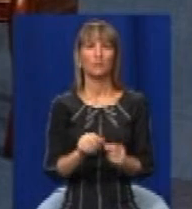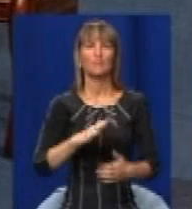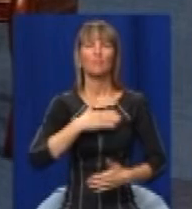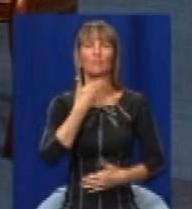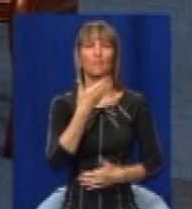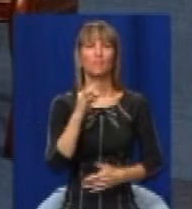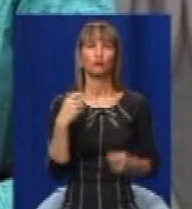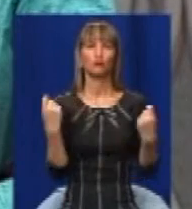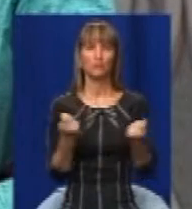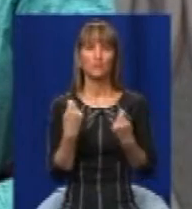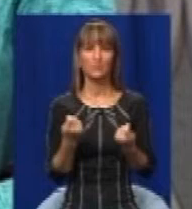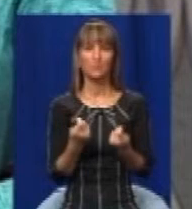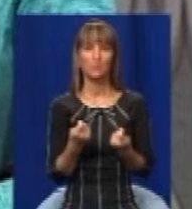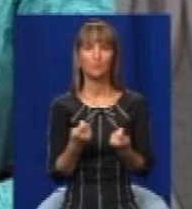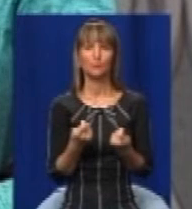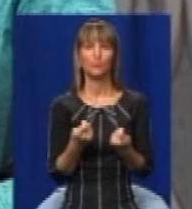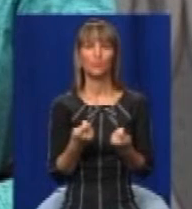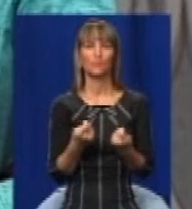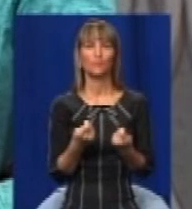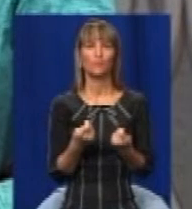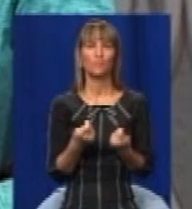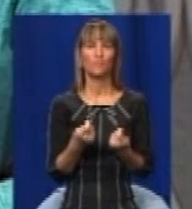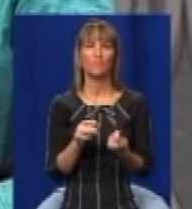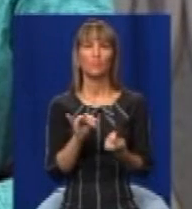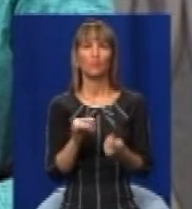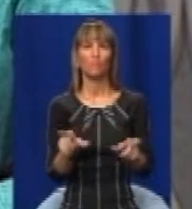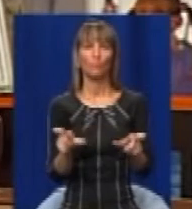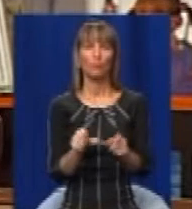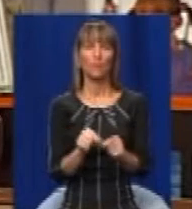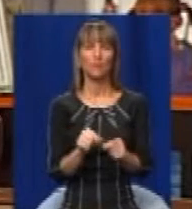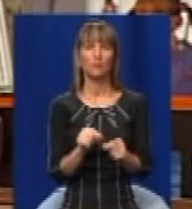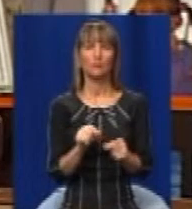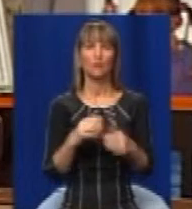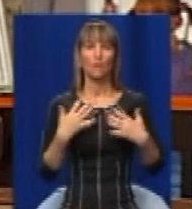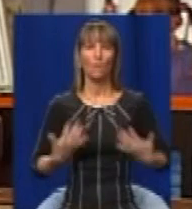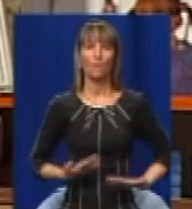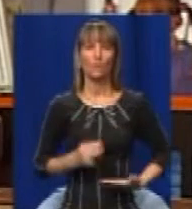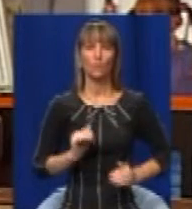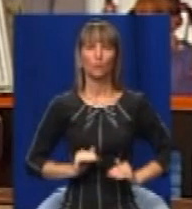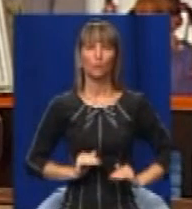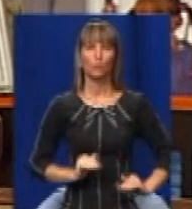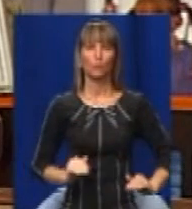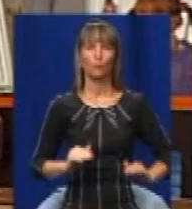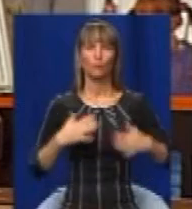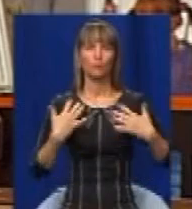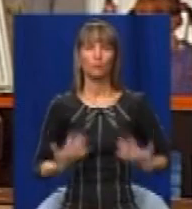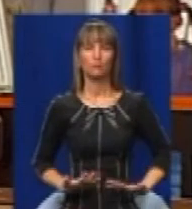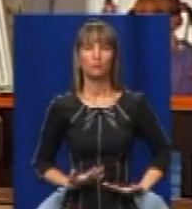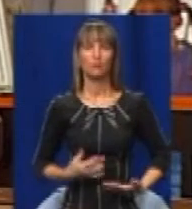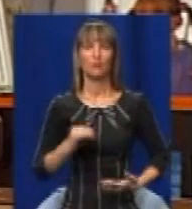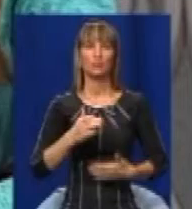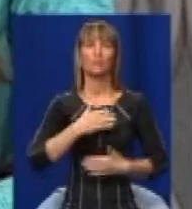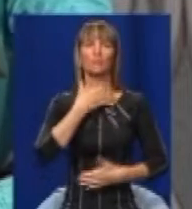світер і джинси, вместе з джемпером, і юбку вместе з джемпером і